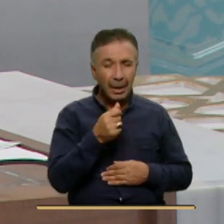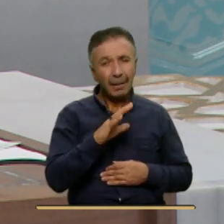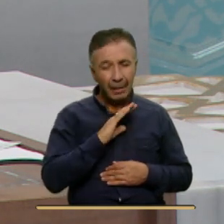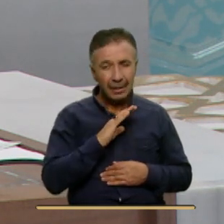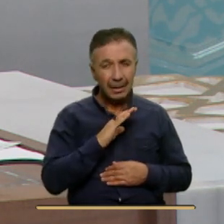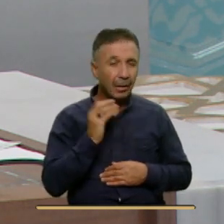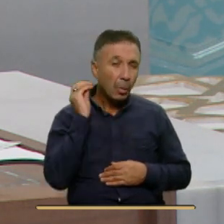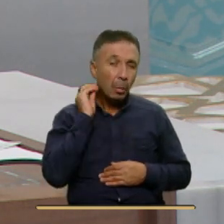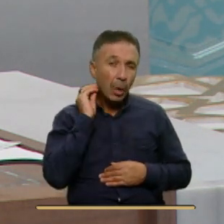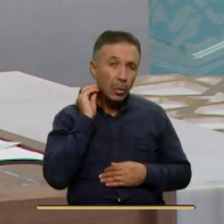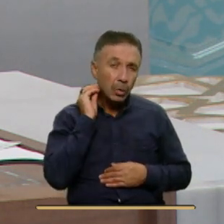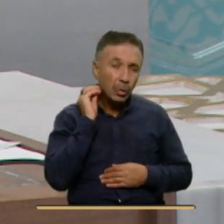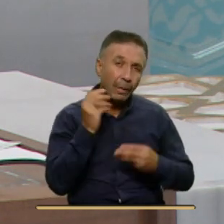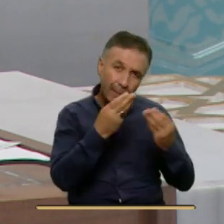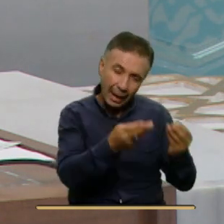vermektir.